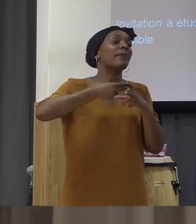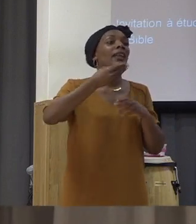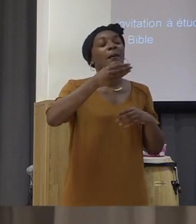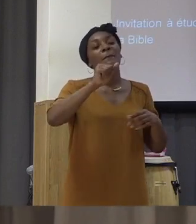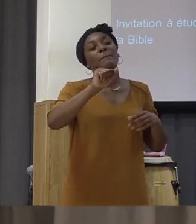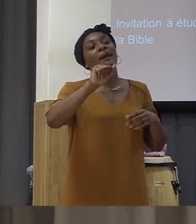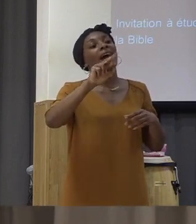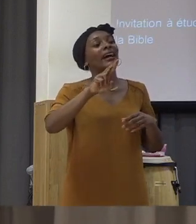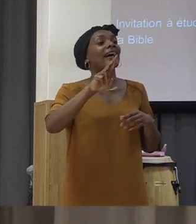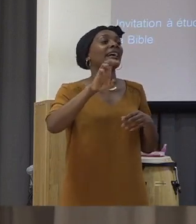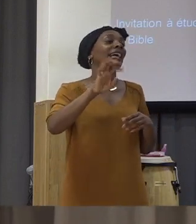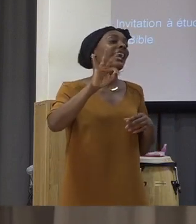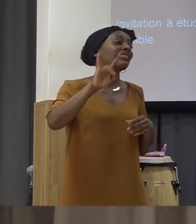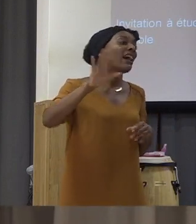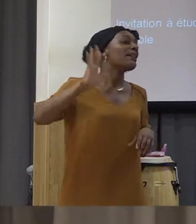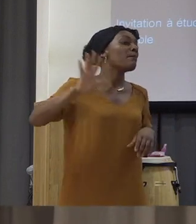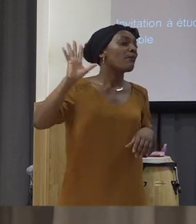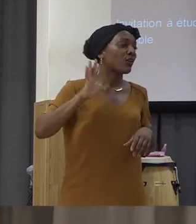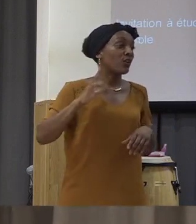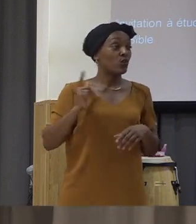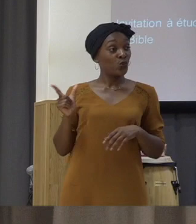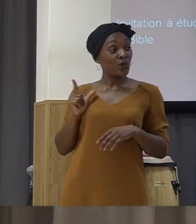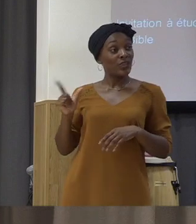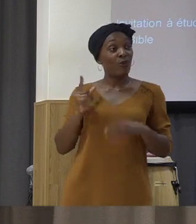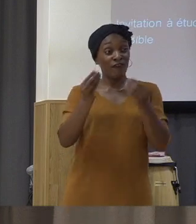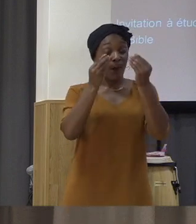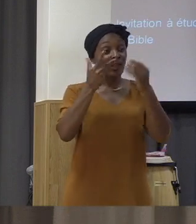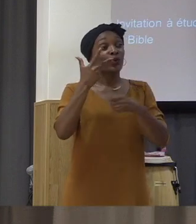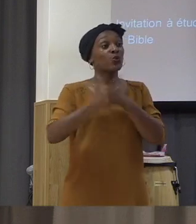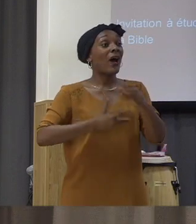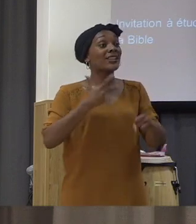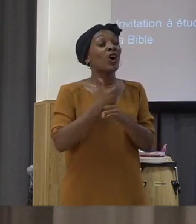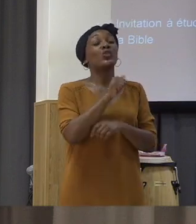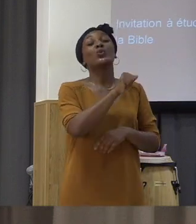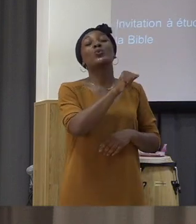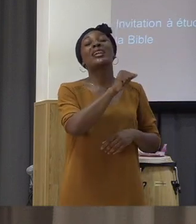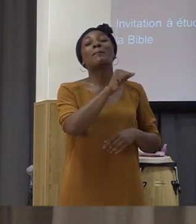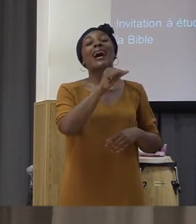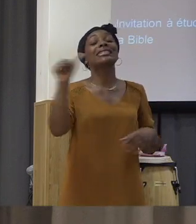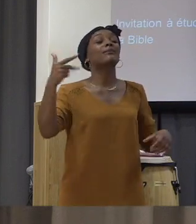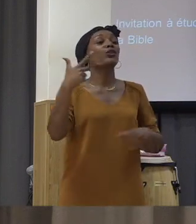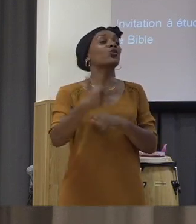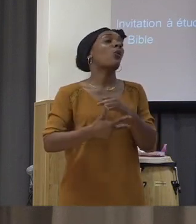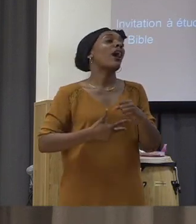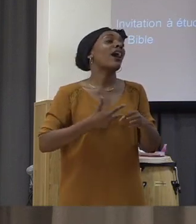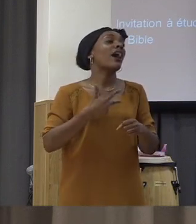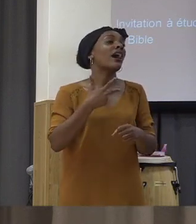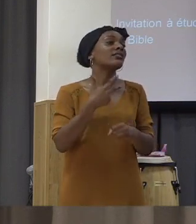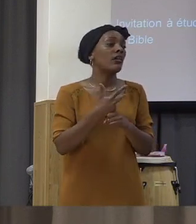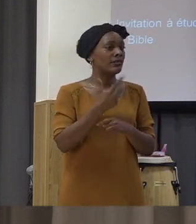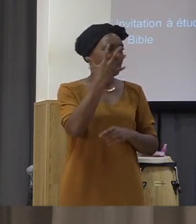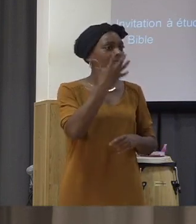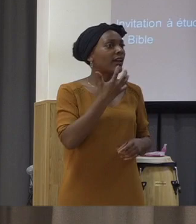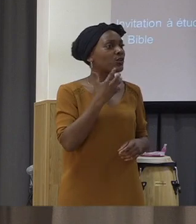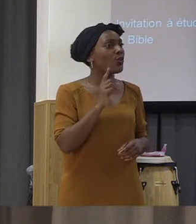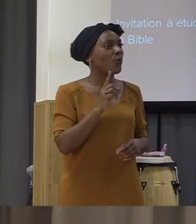cela, une période de formation pendant 3 ans. 3 ans, tous les mardis, pendant 3 ans. Et en plus, c'était extrêmement sérieux. C'est